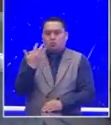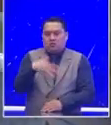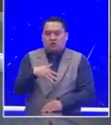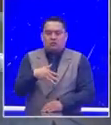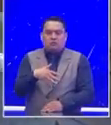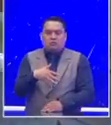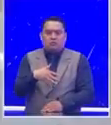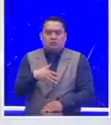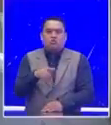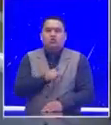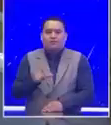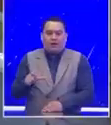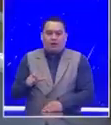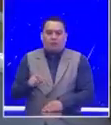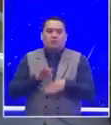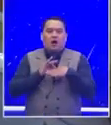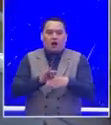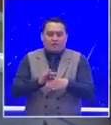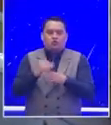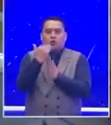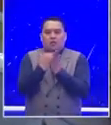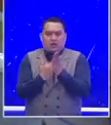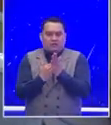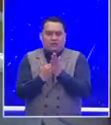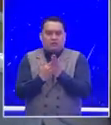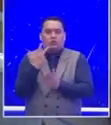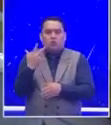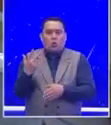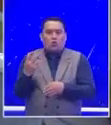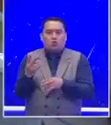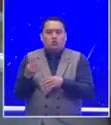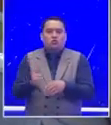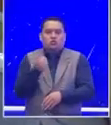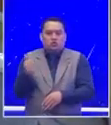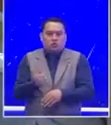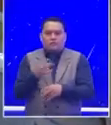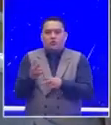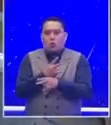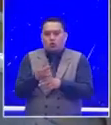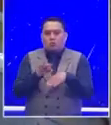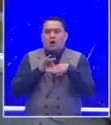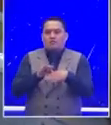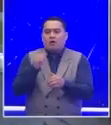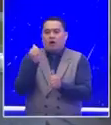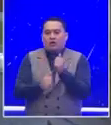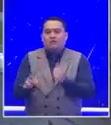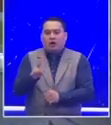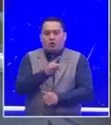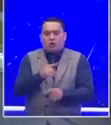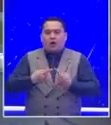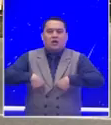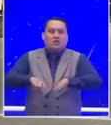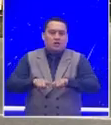150 человек. Проводят согласно графику, то есть с 3 часов ночи по графику проводят в каждом районе